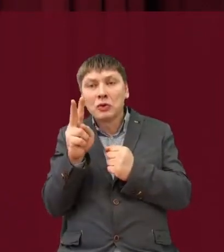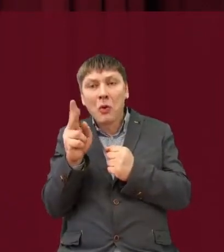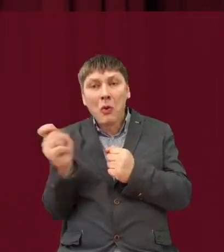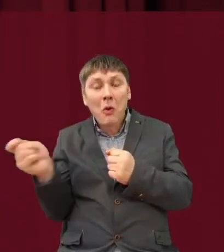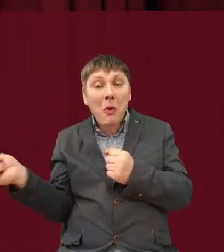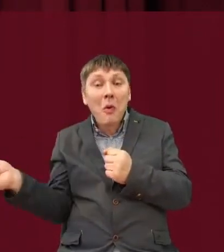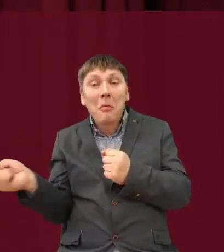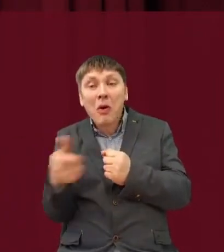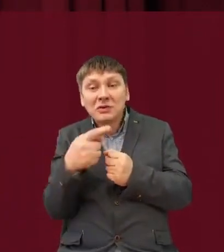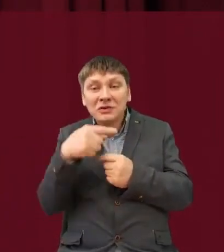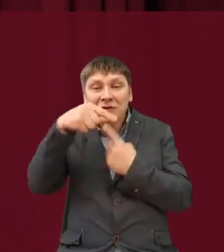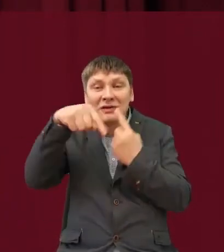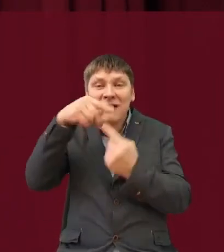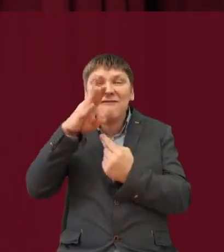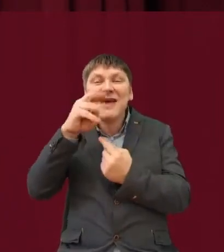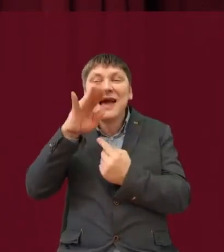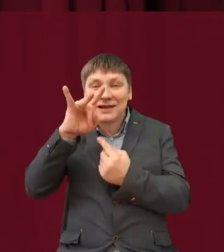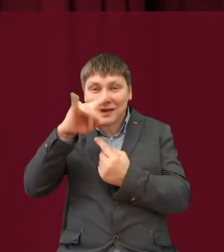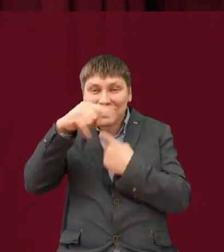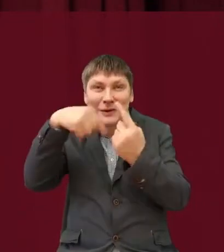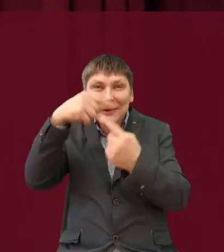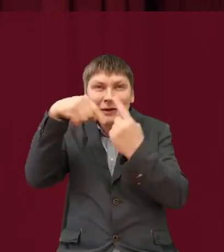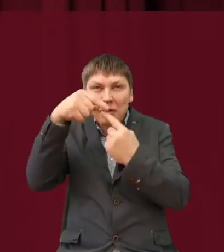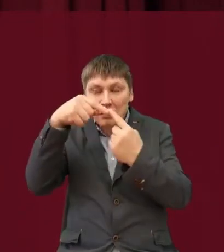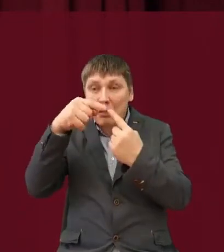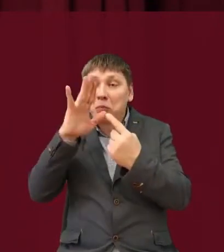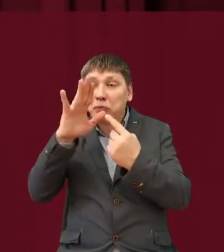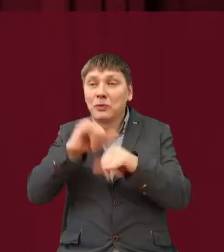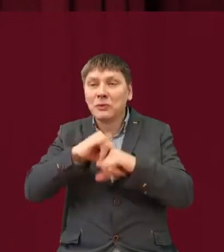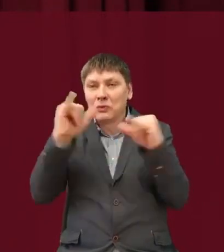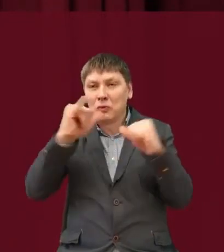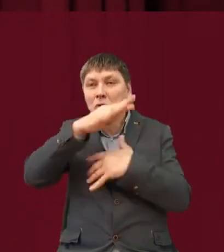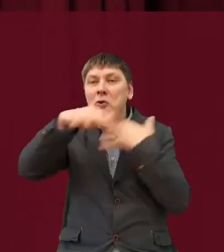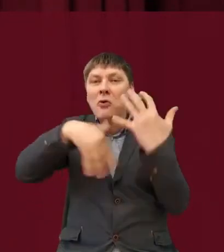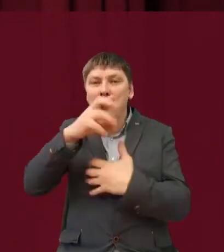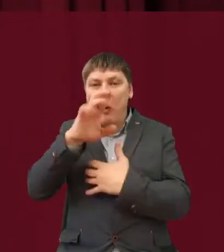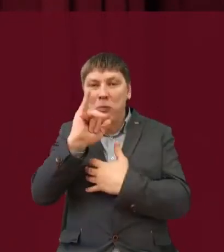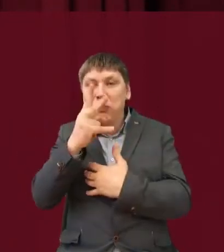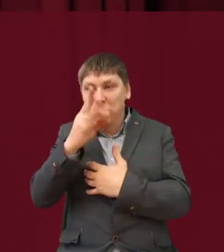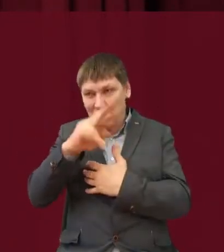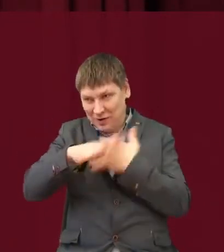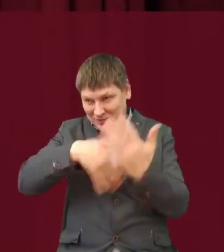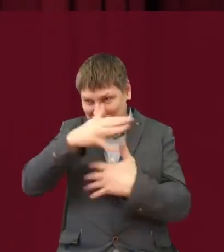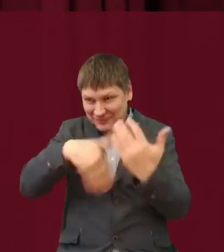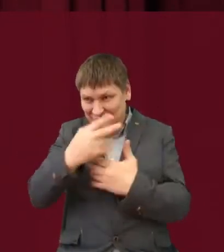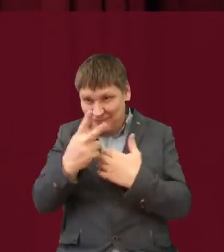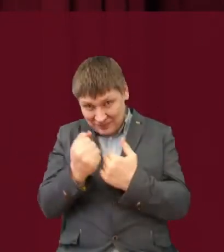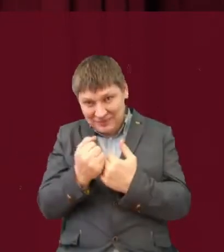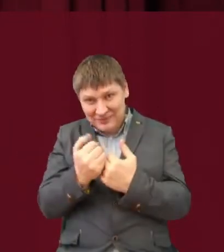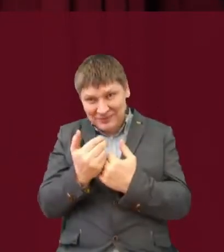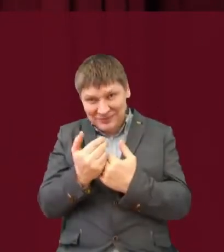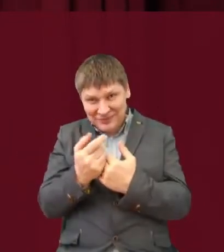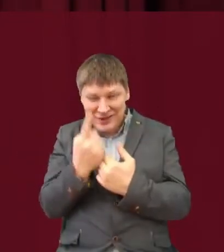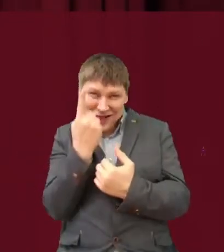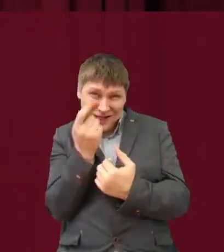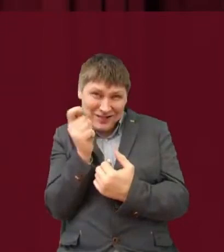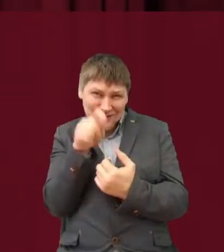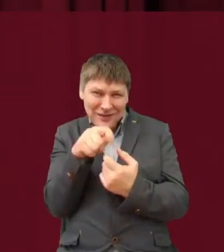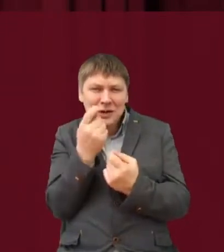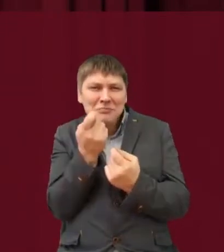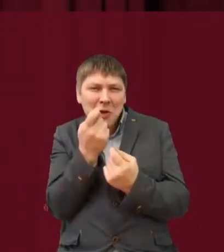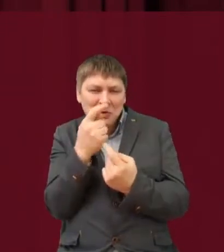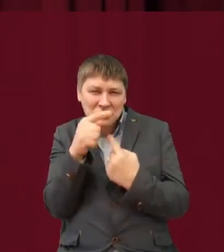ветер пожнет бурю иногда интересно посеять ветер немножко